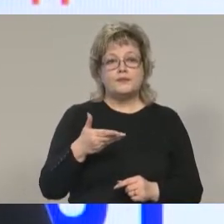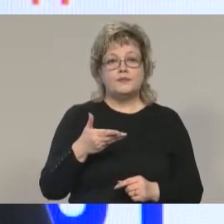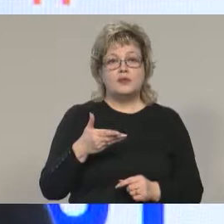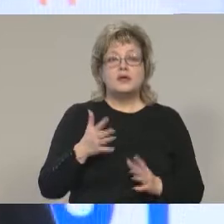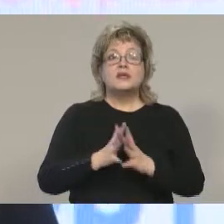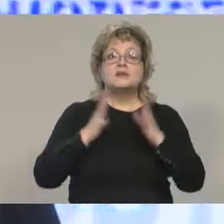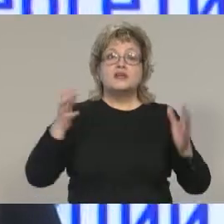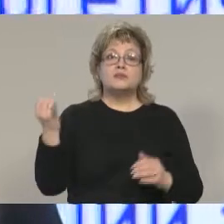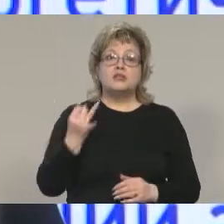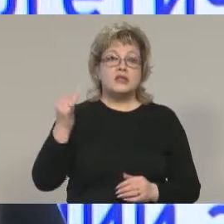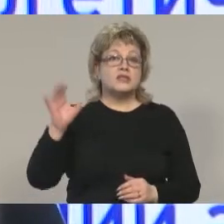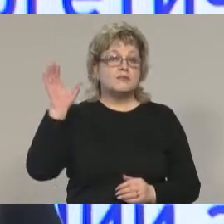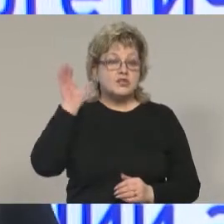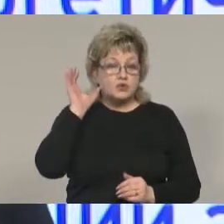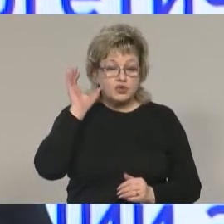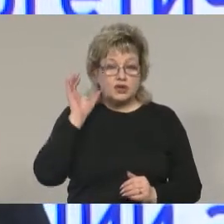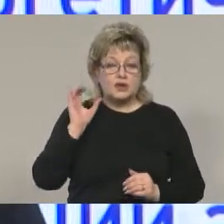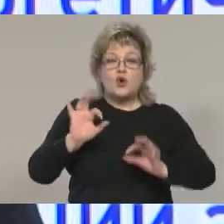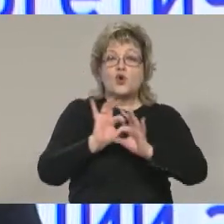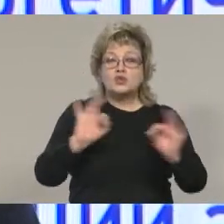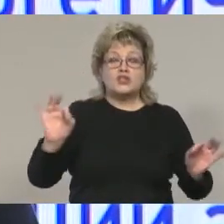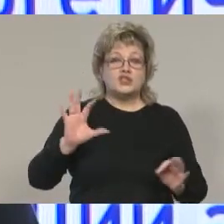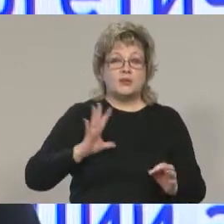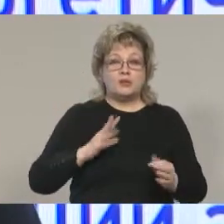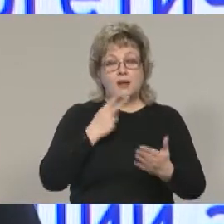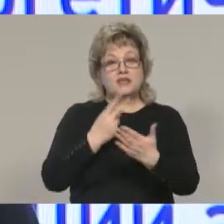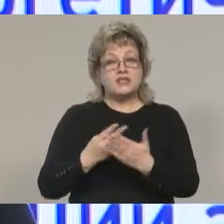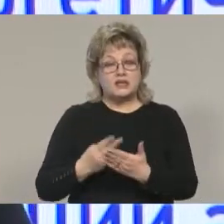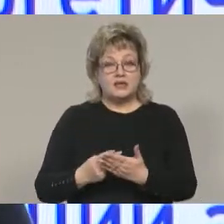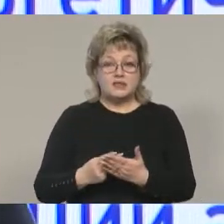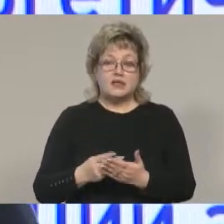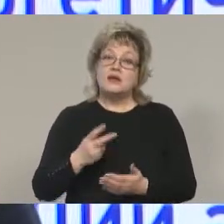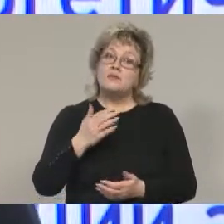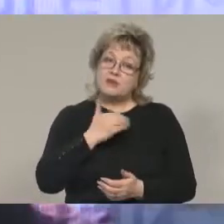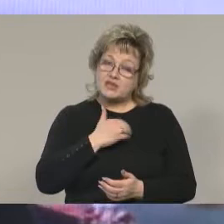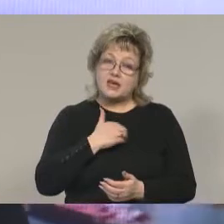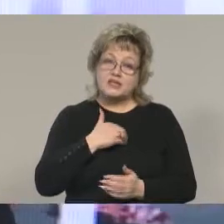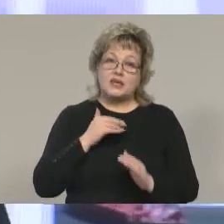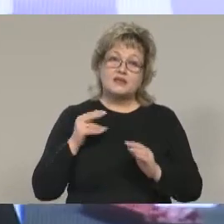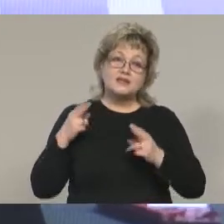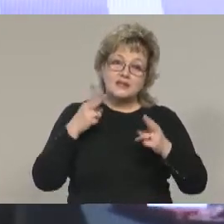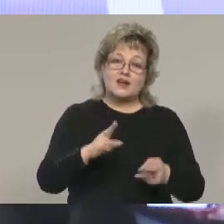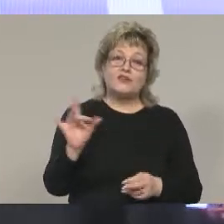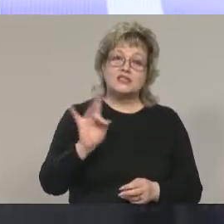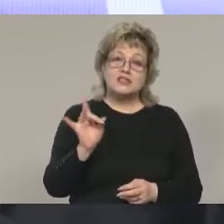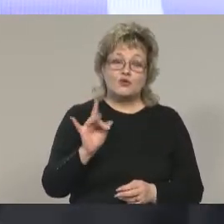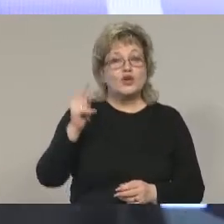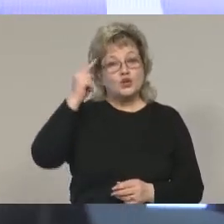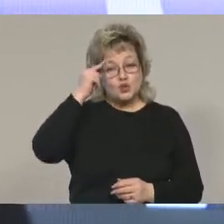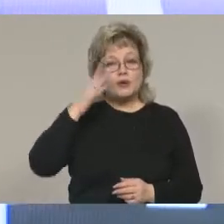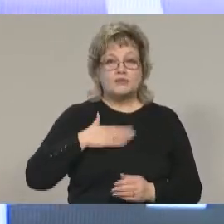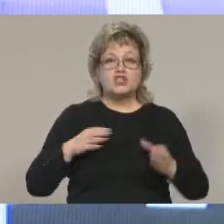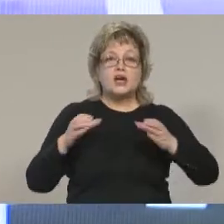мы с большим интересом слушали. Отличная была презентация. Прямо захотелось в Ростов. И думаю, что